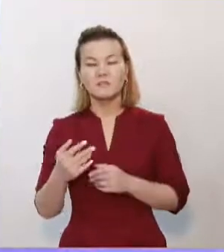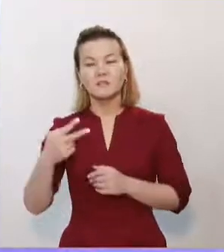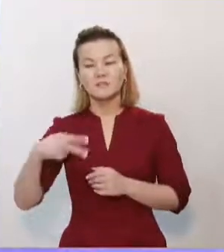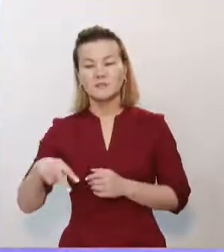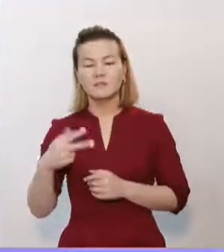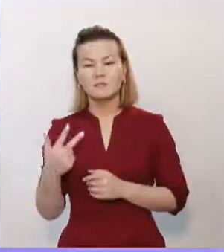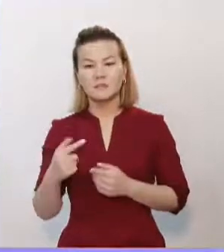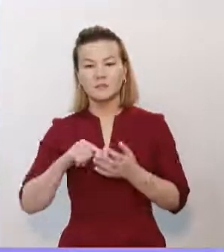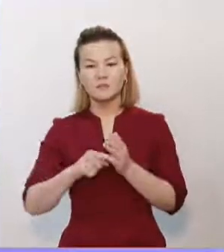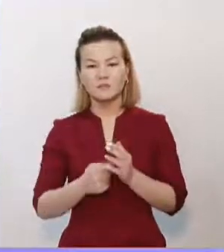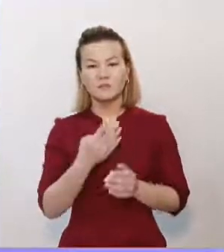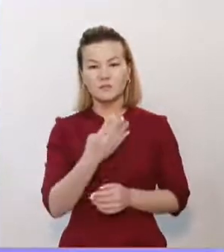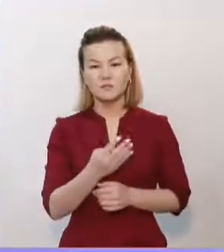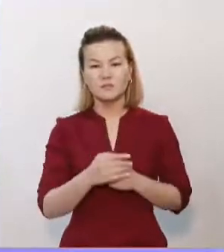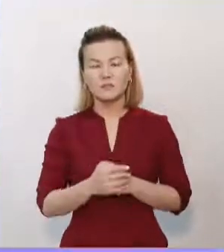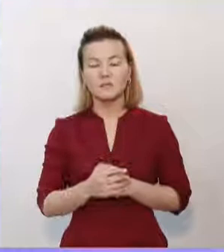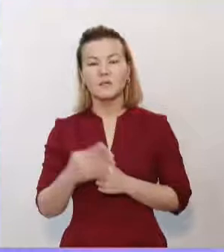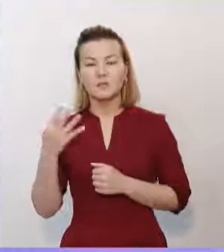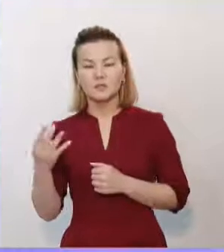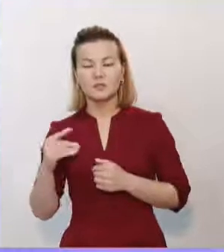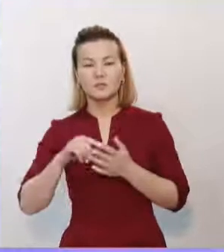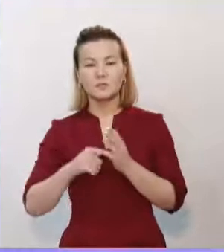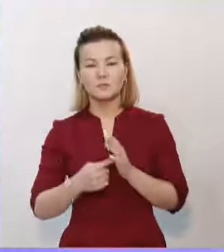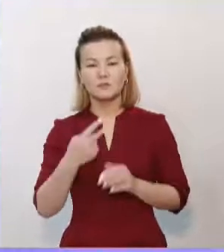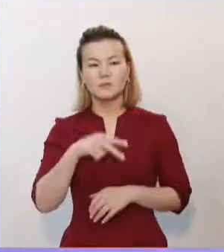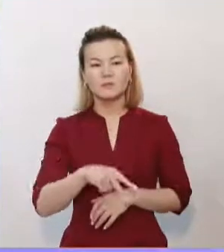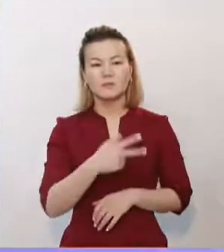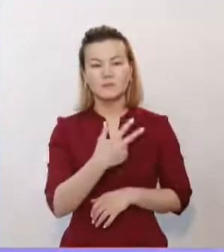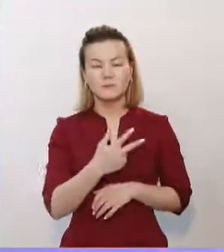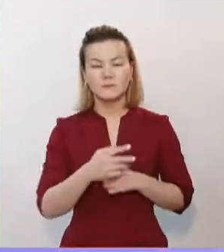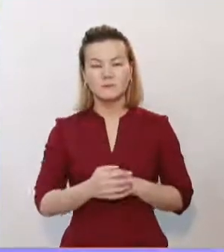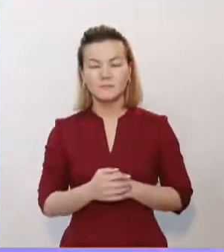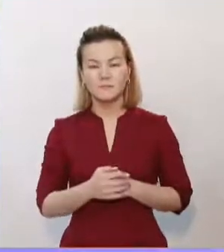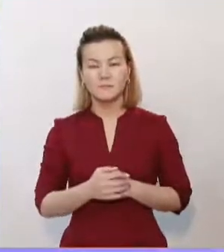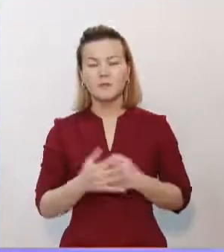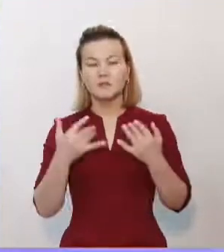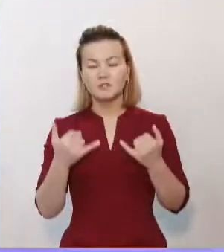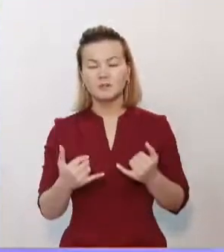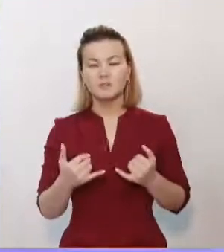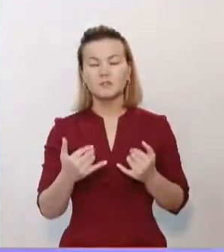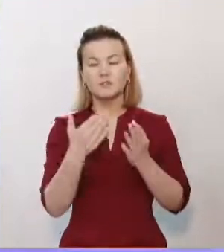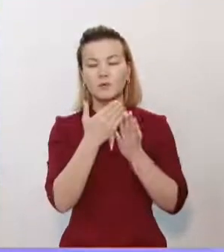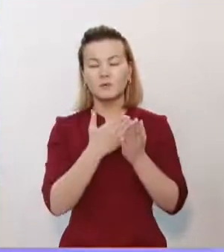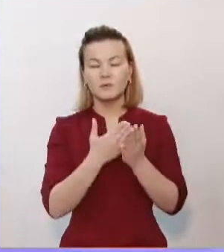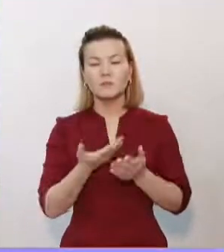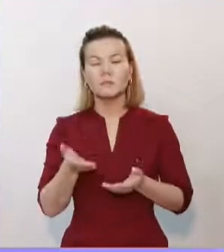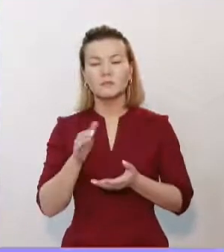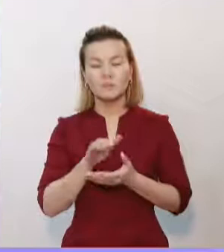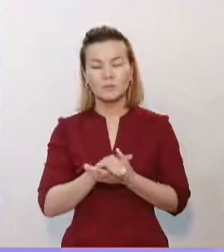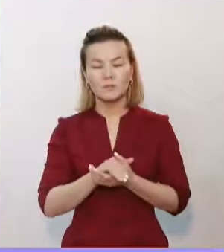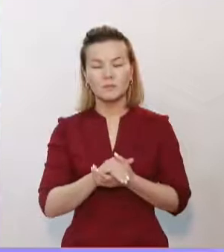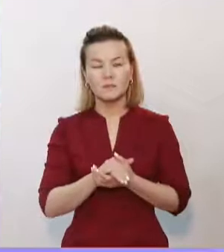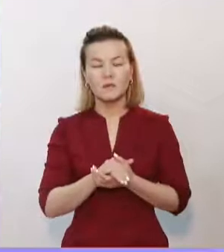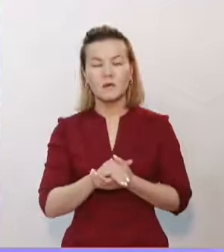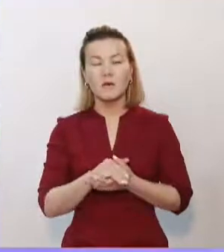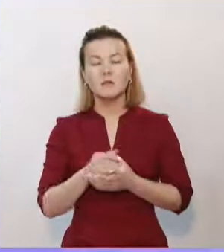23 умноженное на 4 и 4 умноженное на 23. Сегодня на уроке